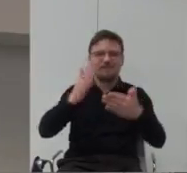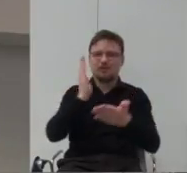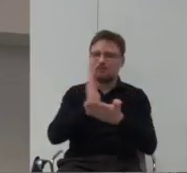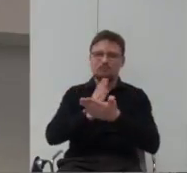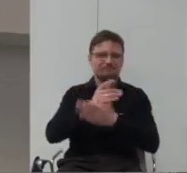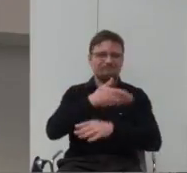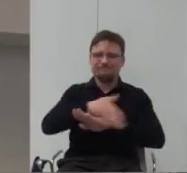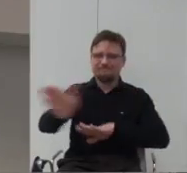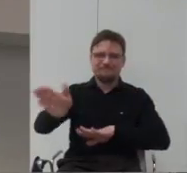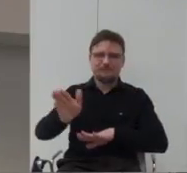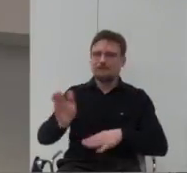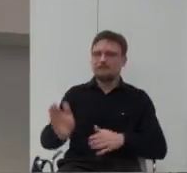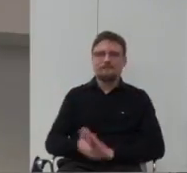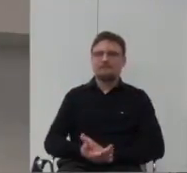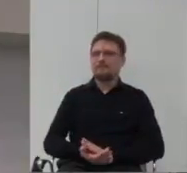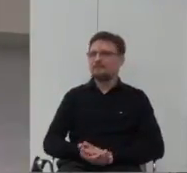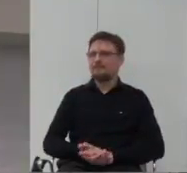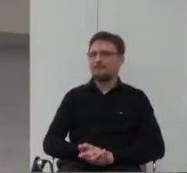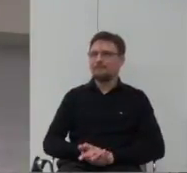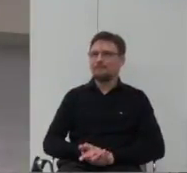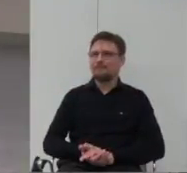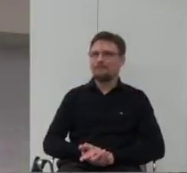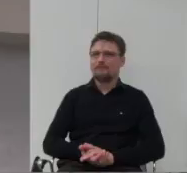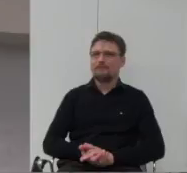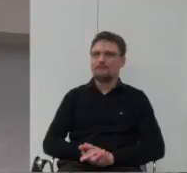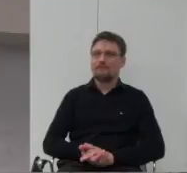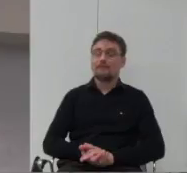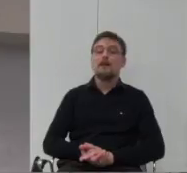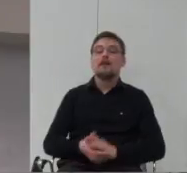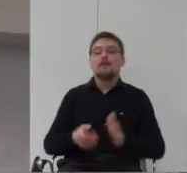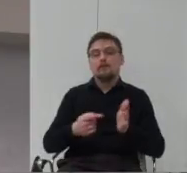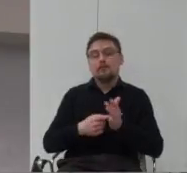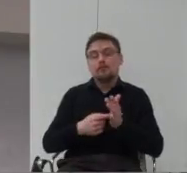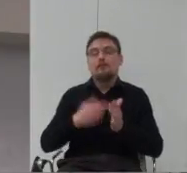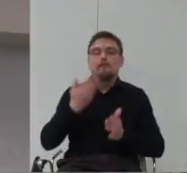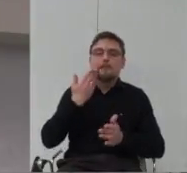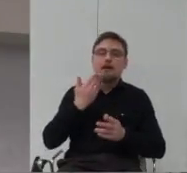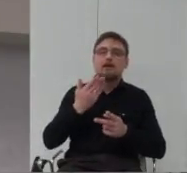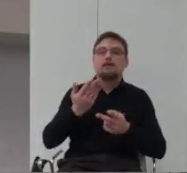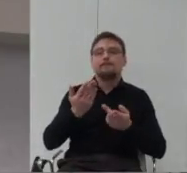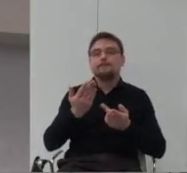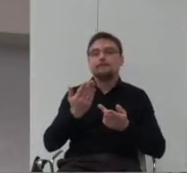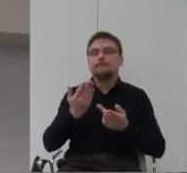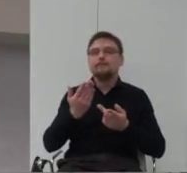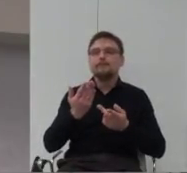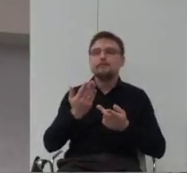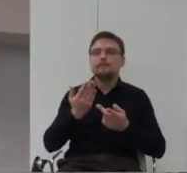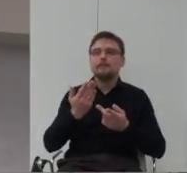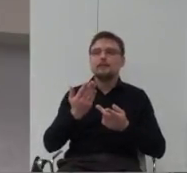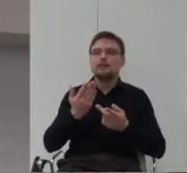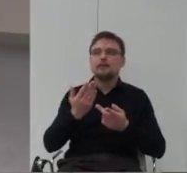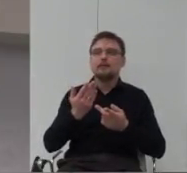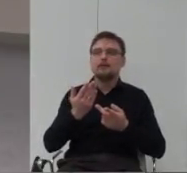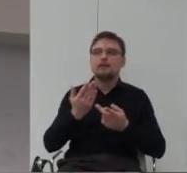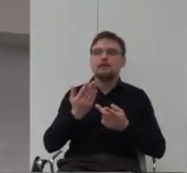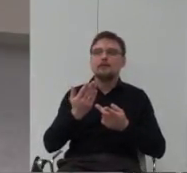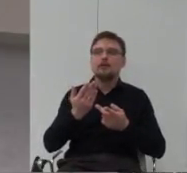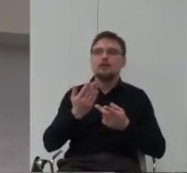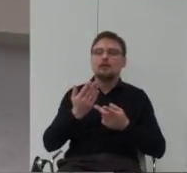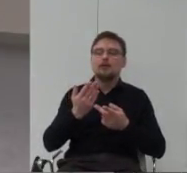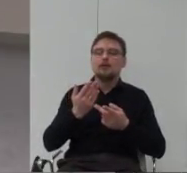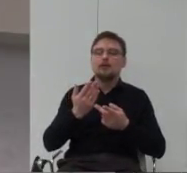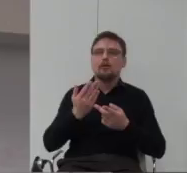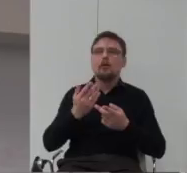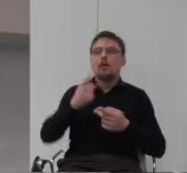dworkowatych, to już chyba mamy za sobą. Tu one są oparte oczywiście na